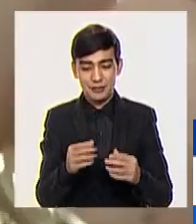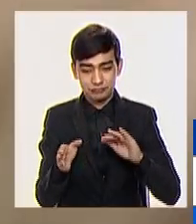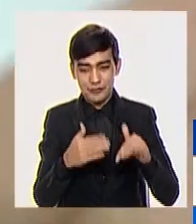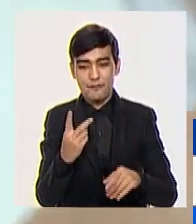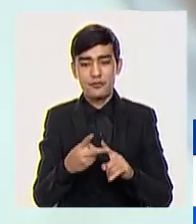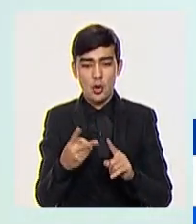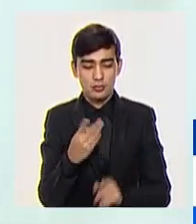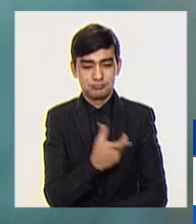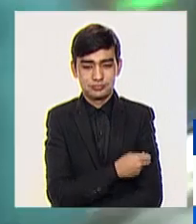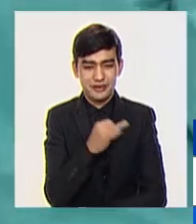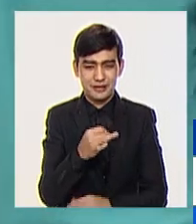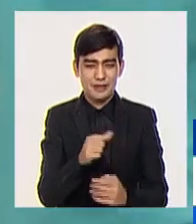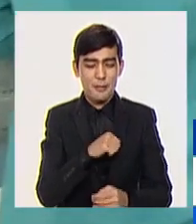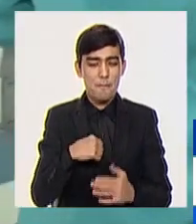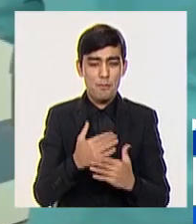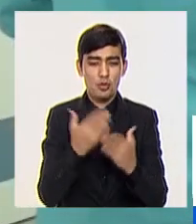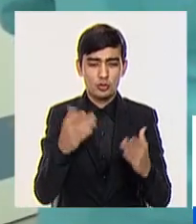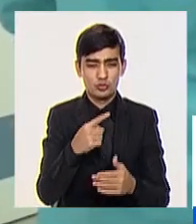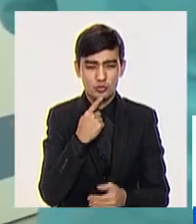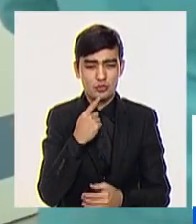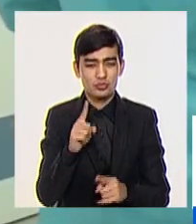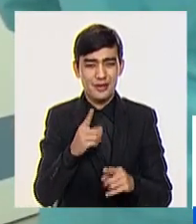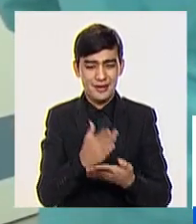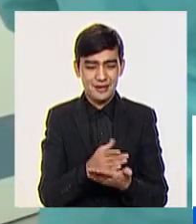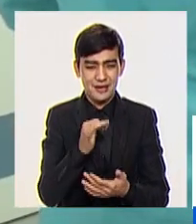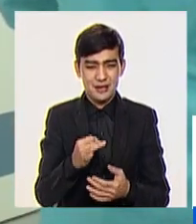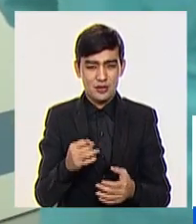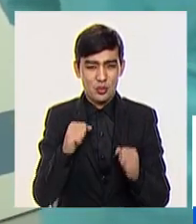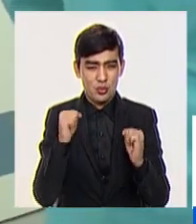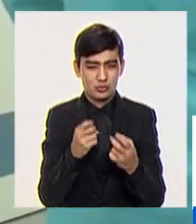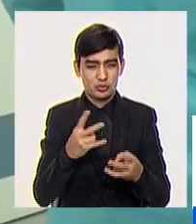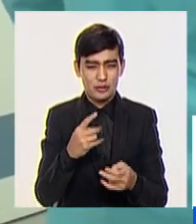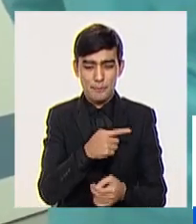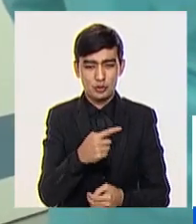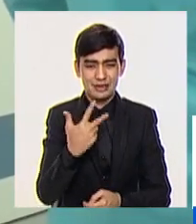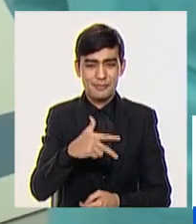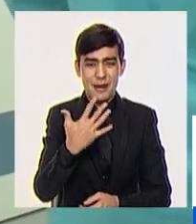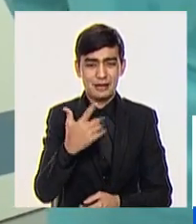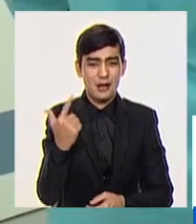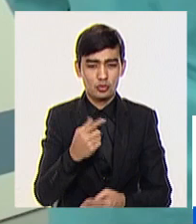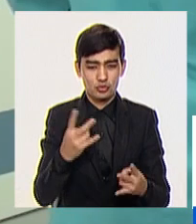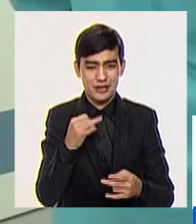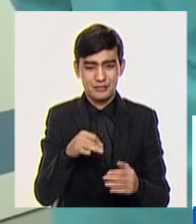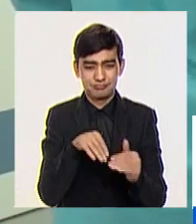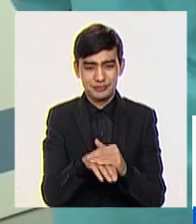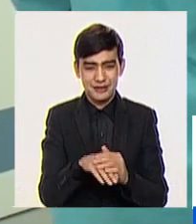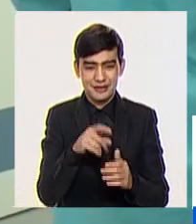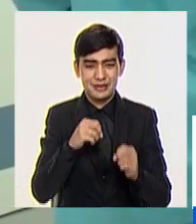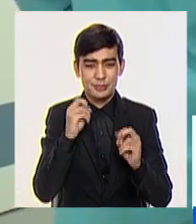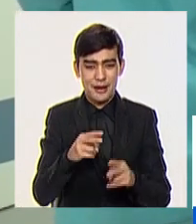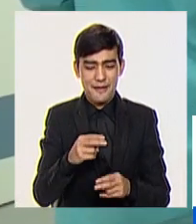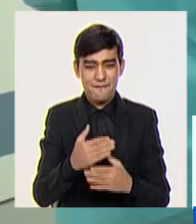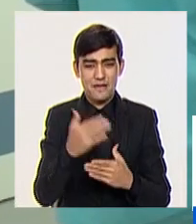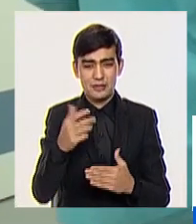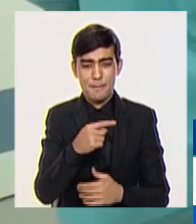Самая большая сложность при его производстве – это о том, что вакцину нужно резко замораживать при минус 35 градусах. И даже хранить ее можно при температуре не